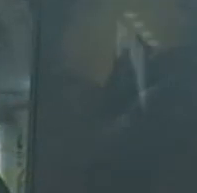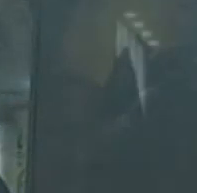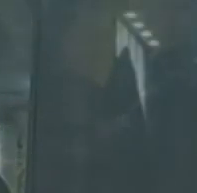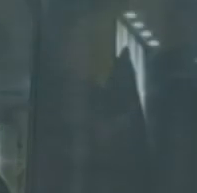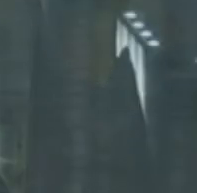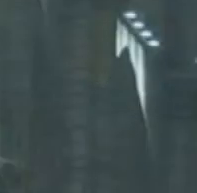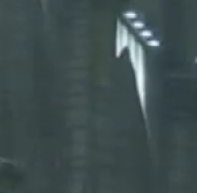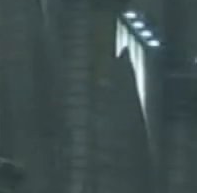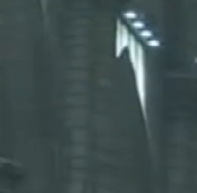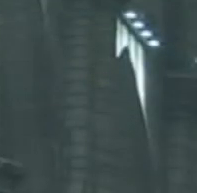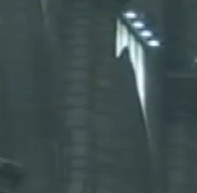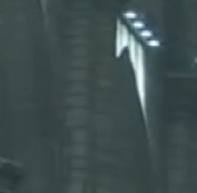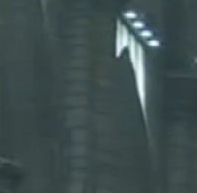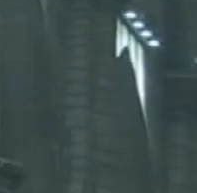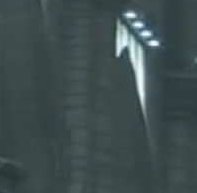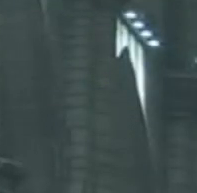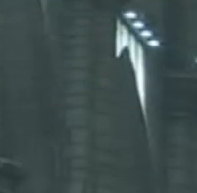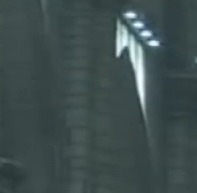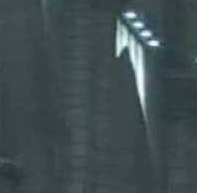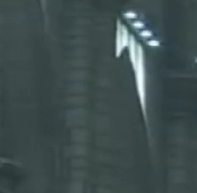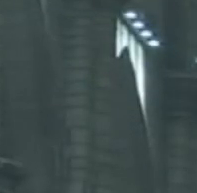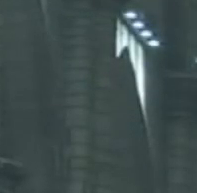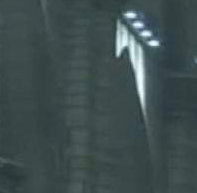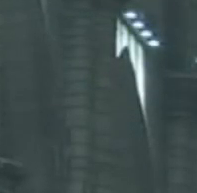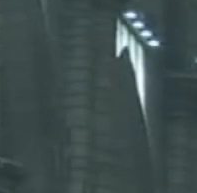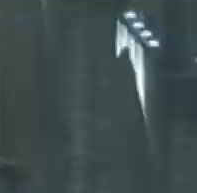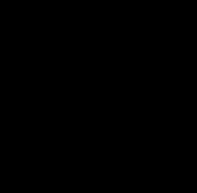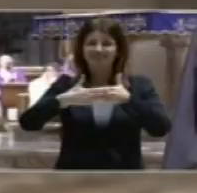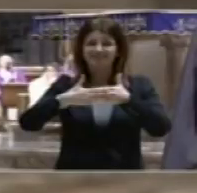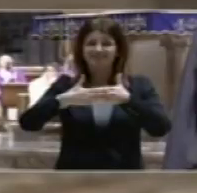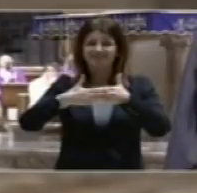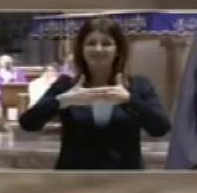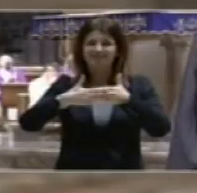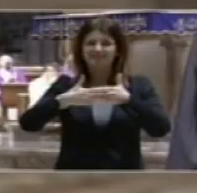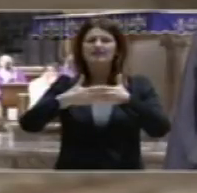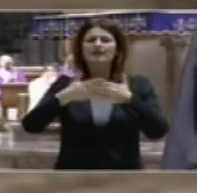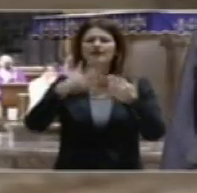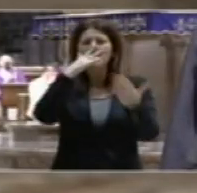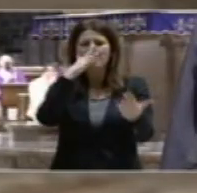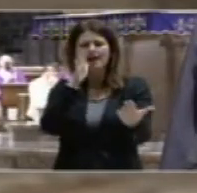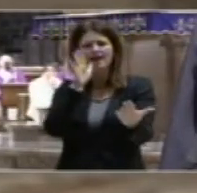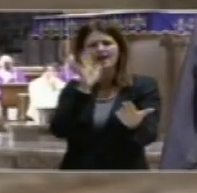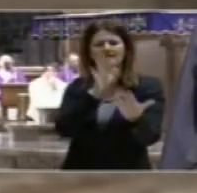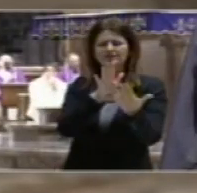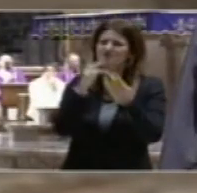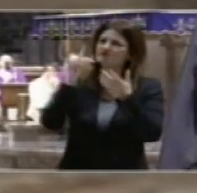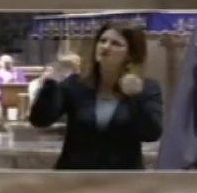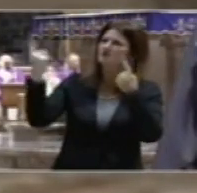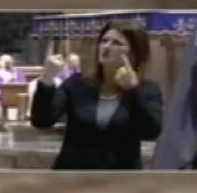ricevuta. Alzano il capo e si rallegrano perché la liberazione è vicina. Affrontano la